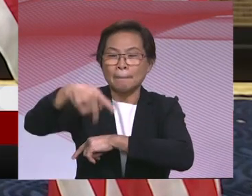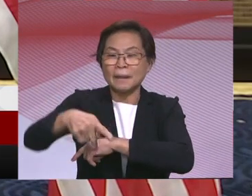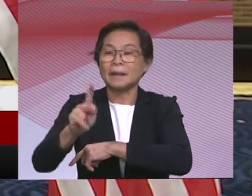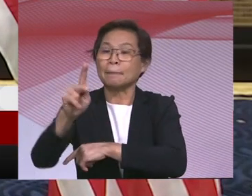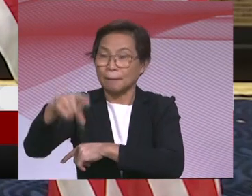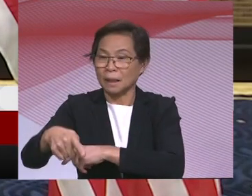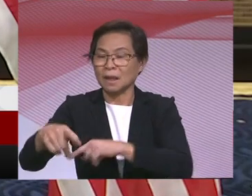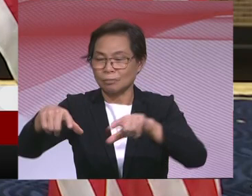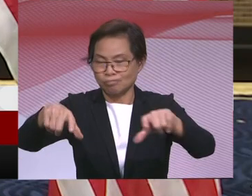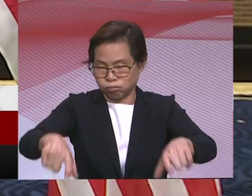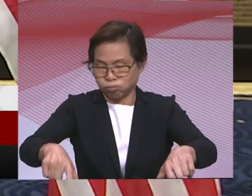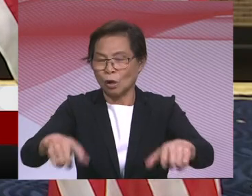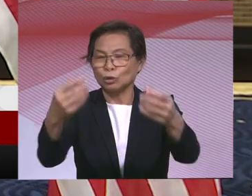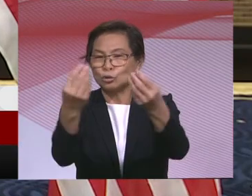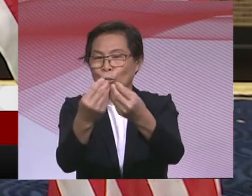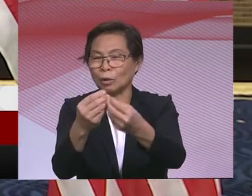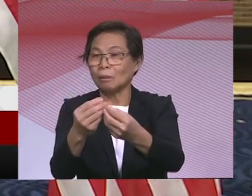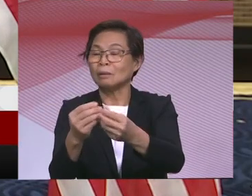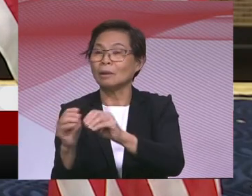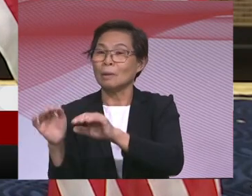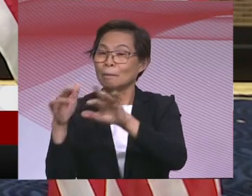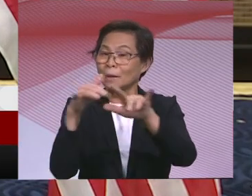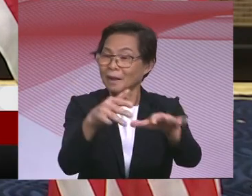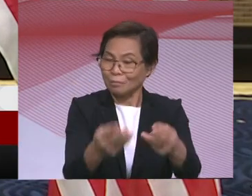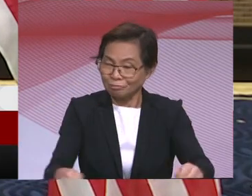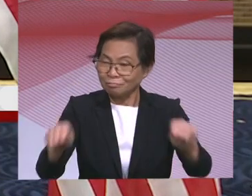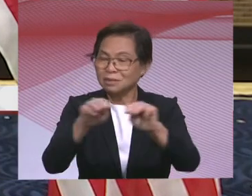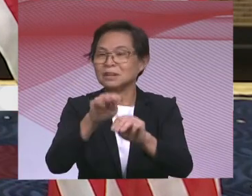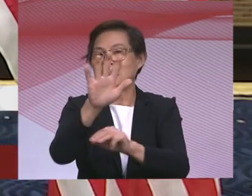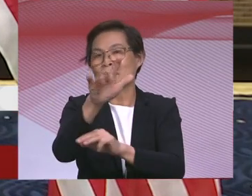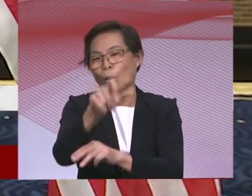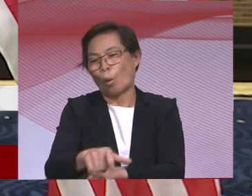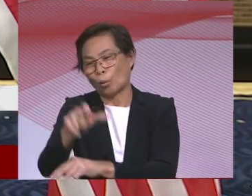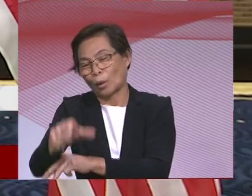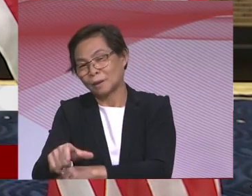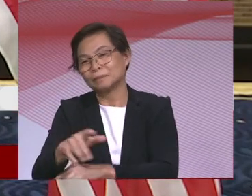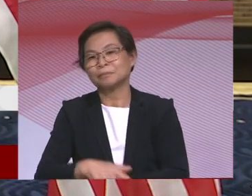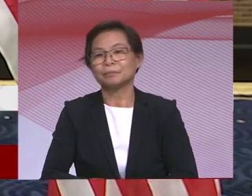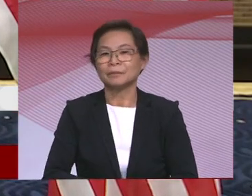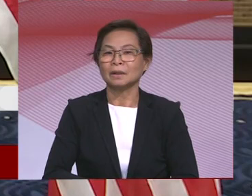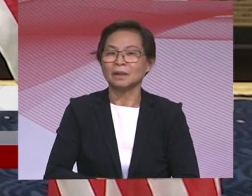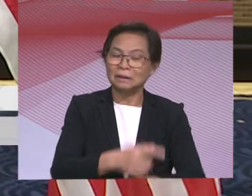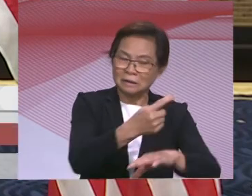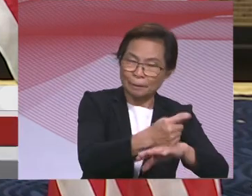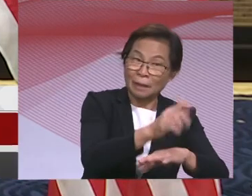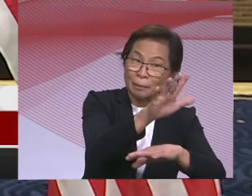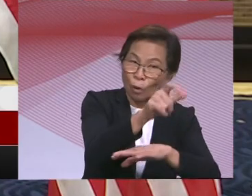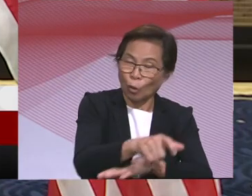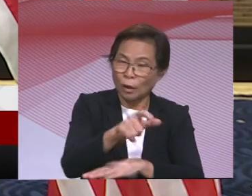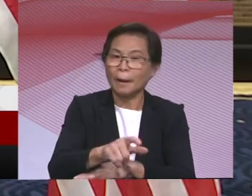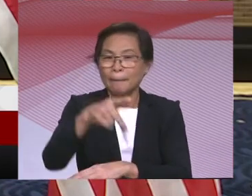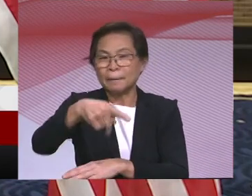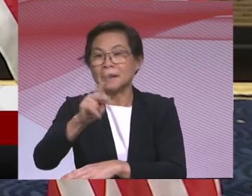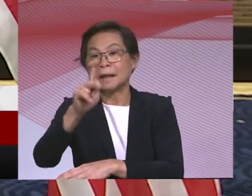dengan jumlah bak sebelumnya lima orang Ya udah bagi negeri yang dikenakan PV dan Pique